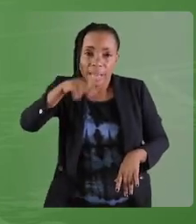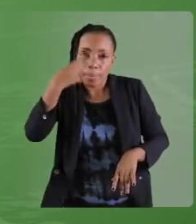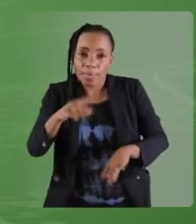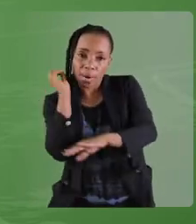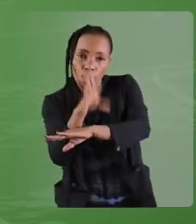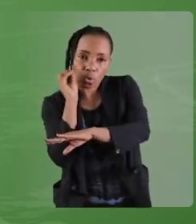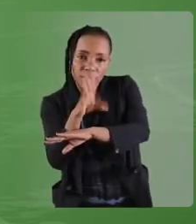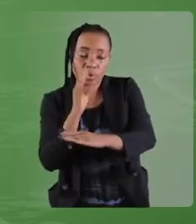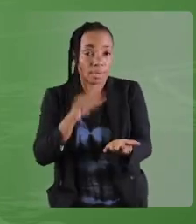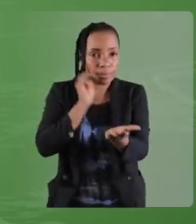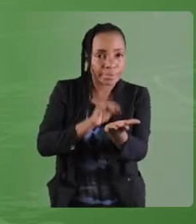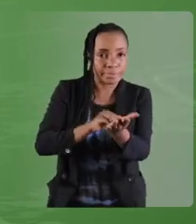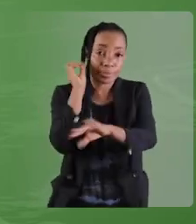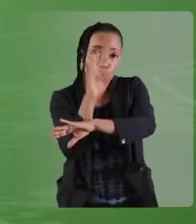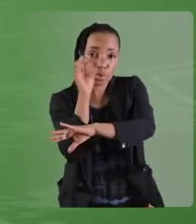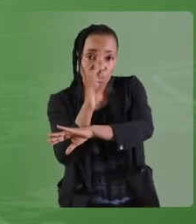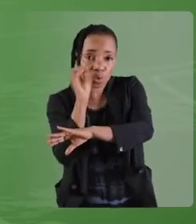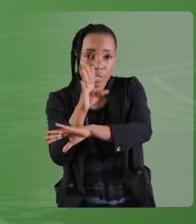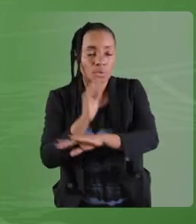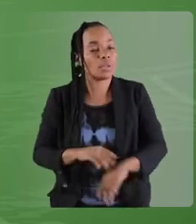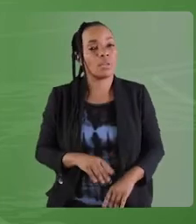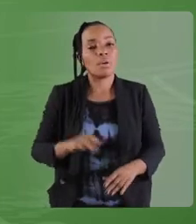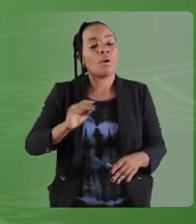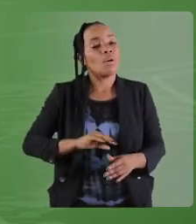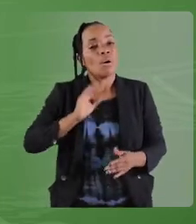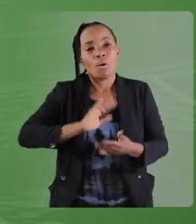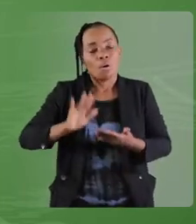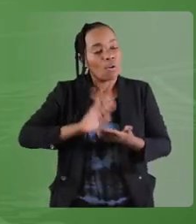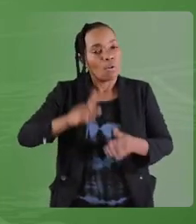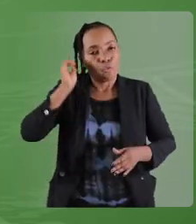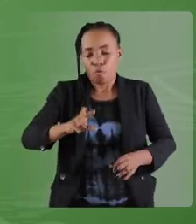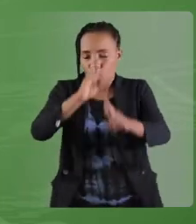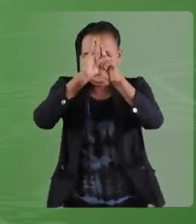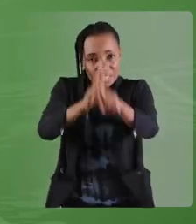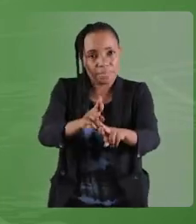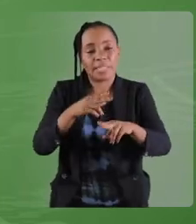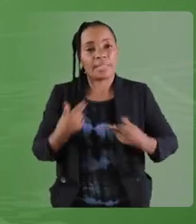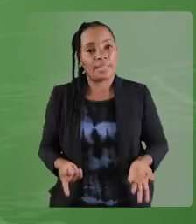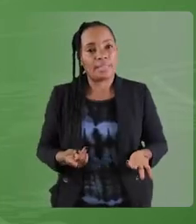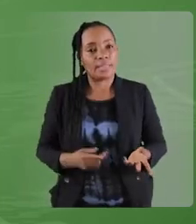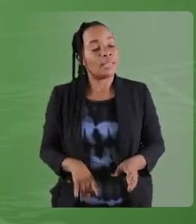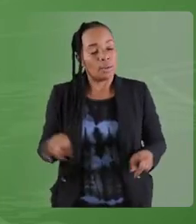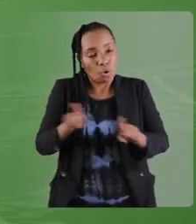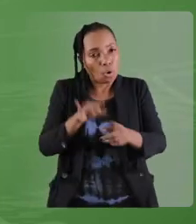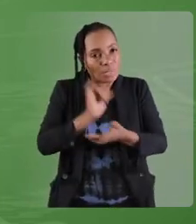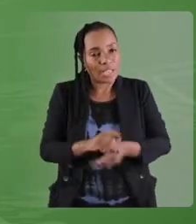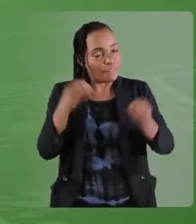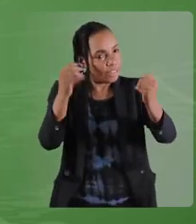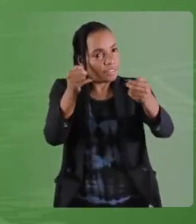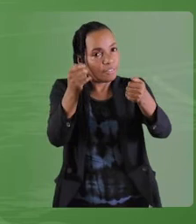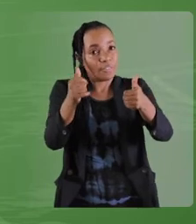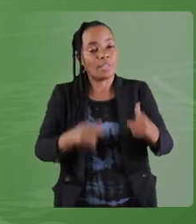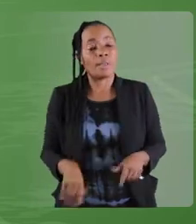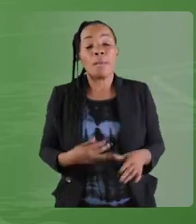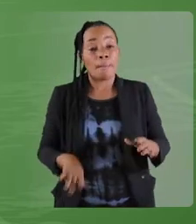recommandations des agents de santé du ministère et du gouvernement pour que les mesures barrières nous permettent de sortir rapidement de ce